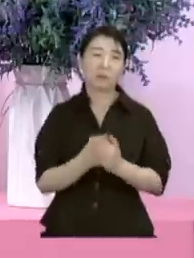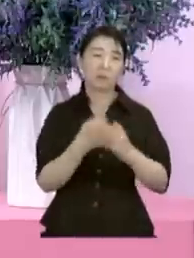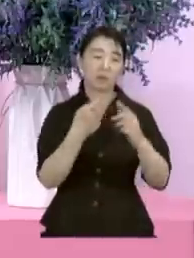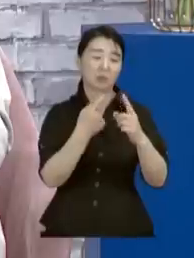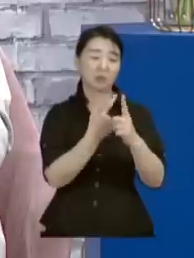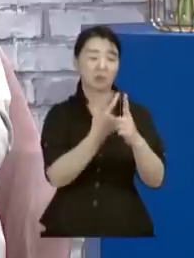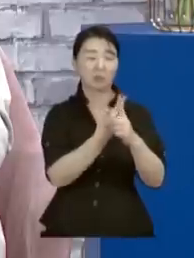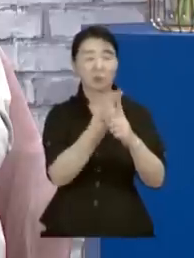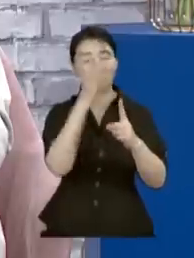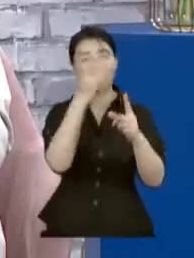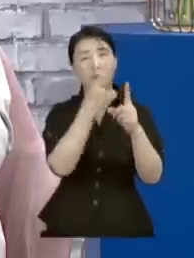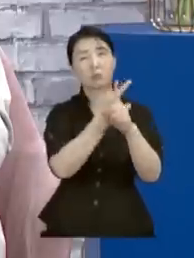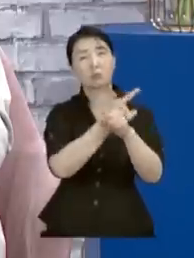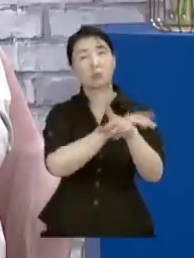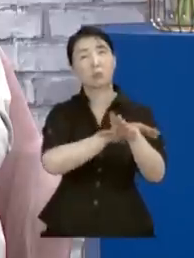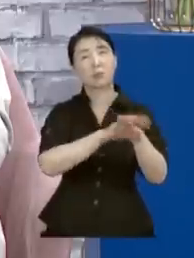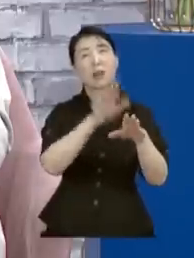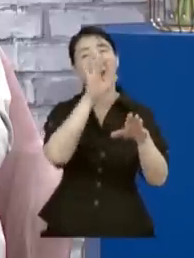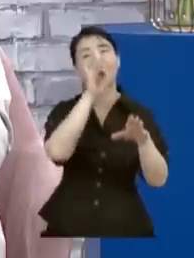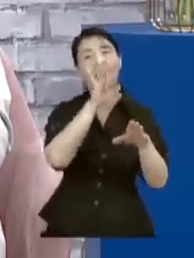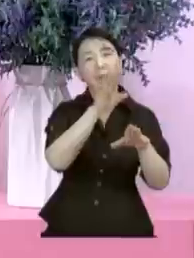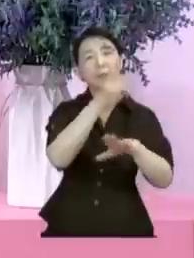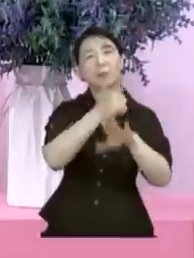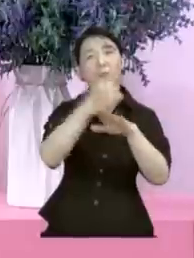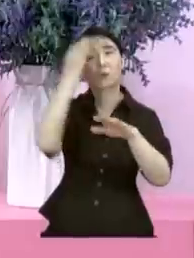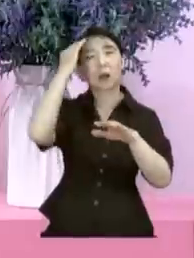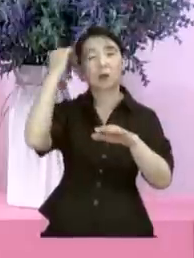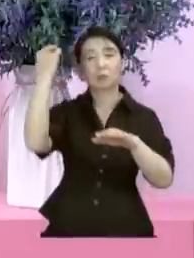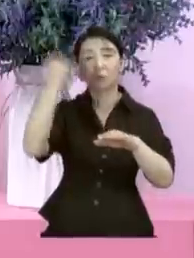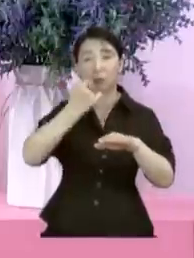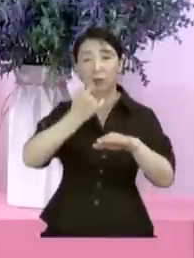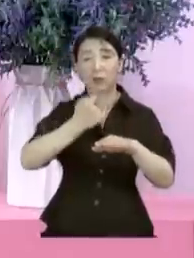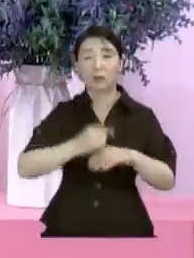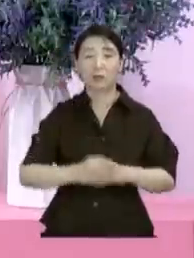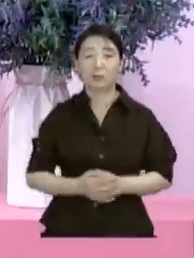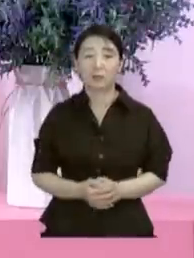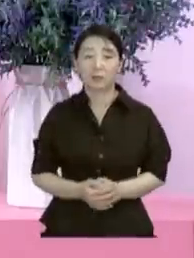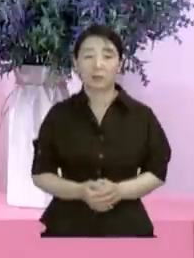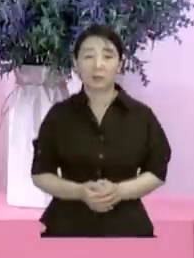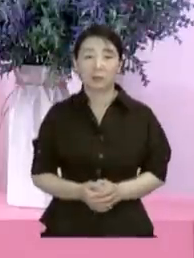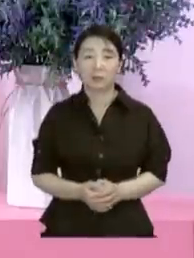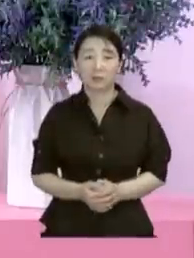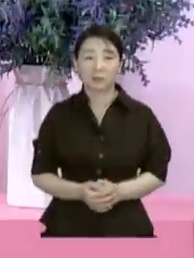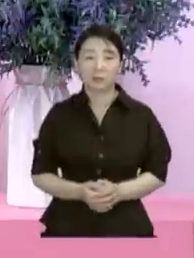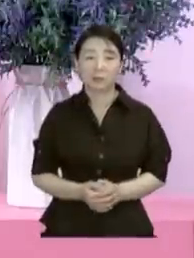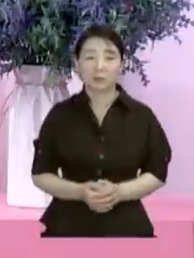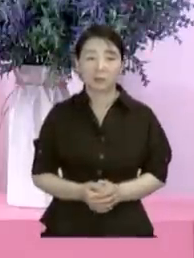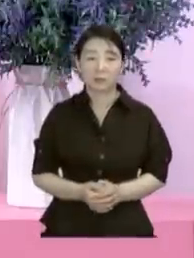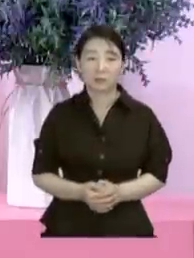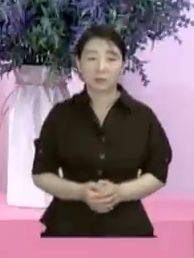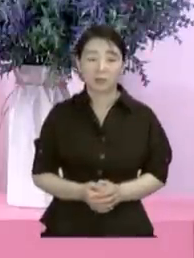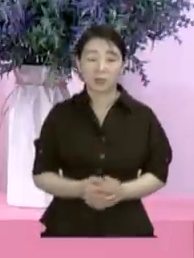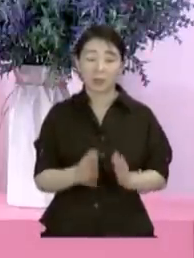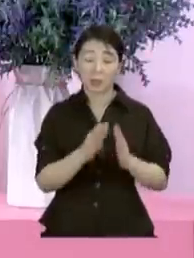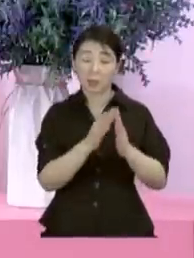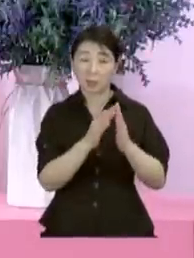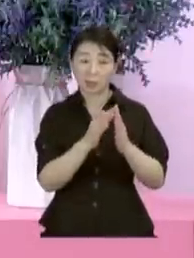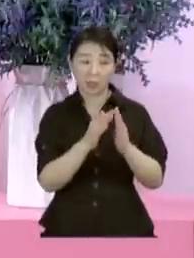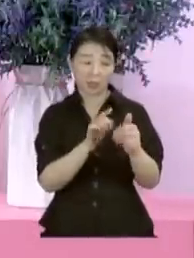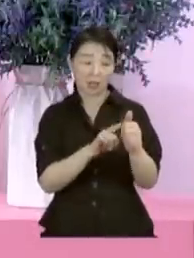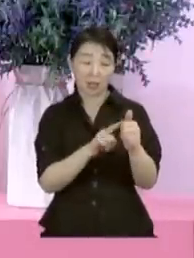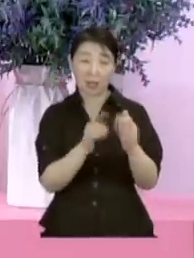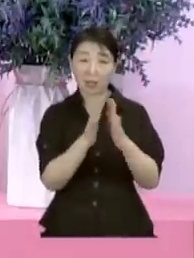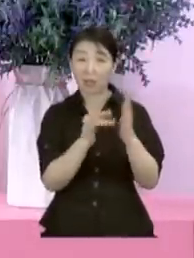제대로 하지 못하고 그치, 한국에 오죠. 그래서 아까 그 내담자의 가족 중에 한 번도 그런 분이 계셨어요. 그래서 말씀을 드리자면